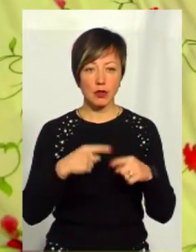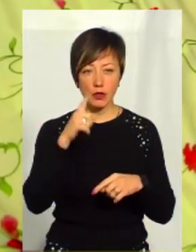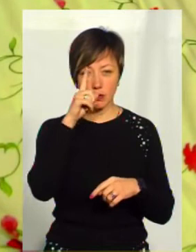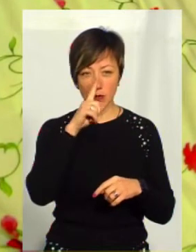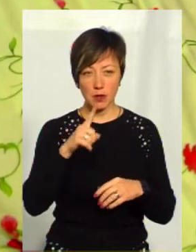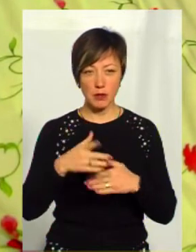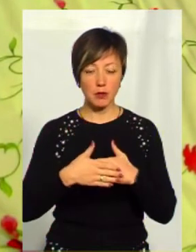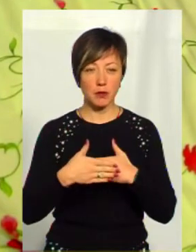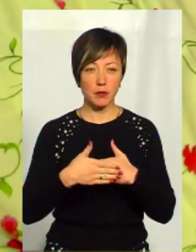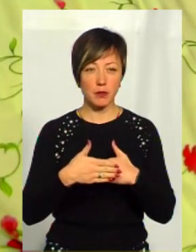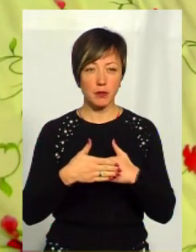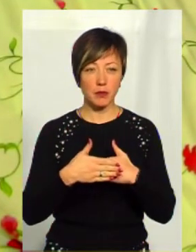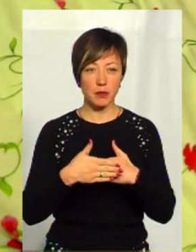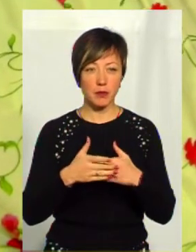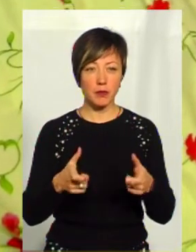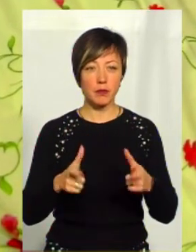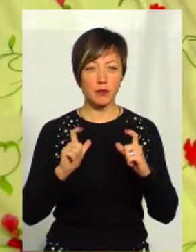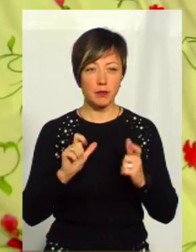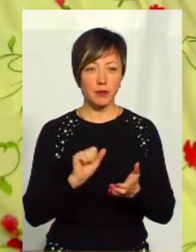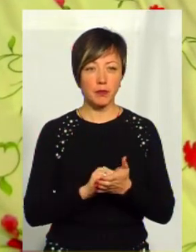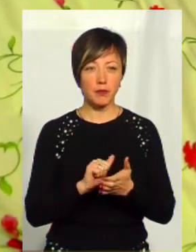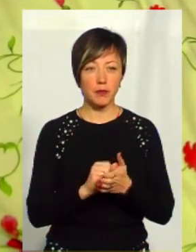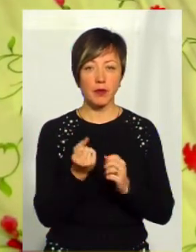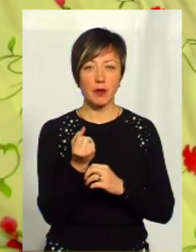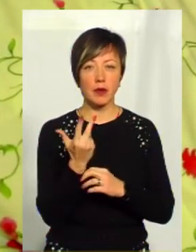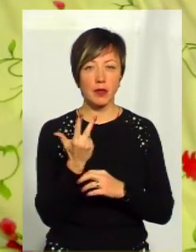десь приблизно приходить мені бумажка